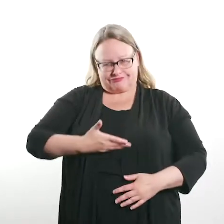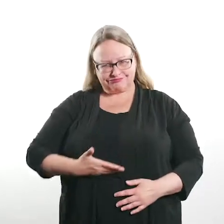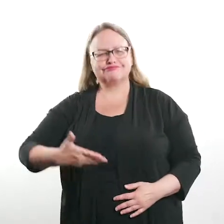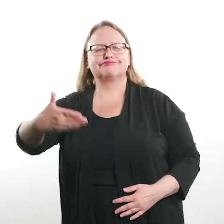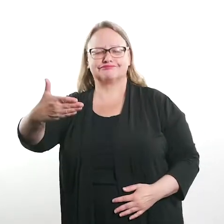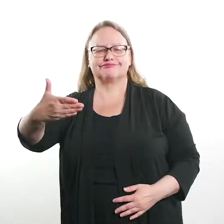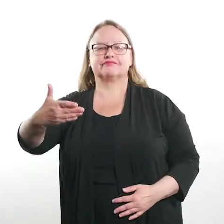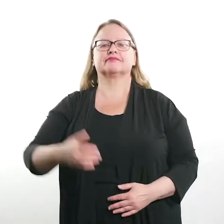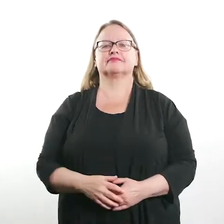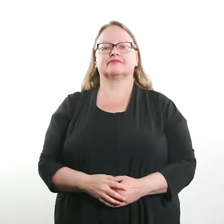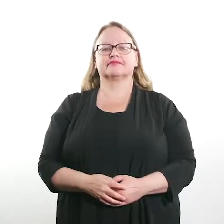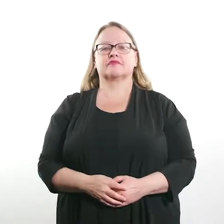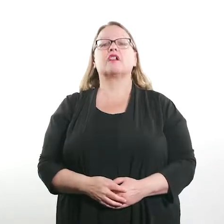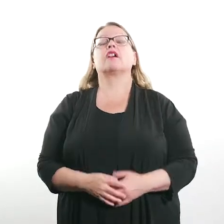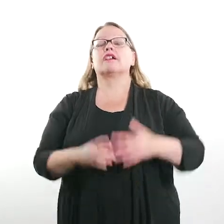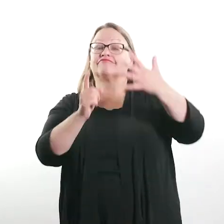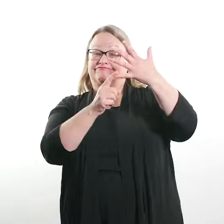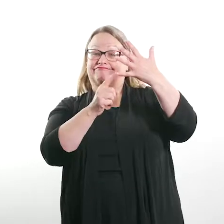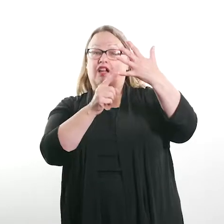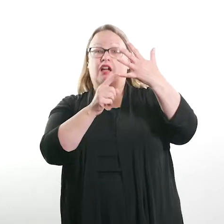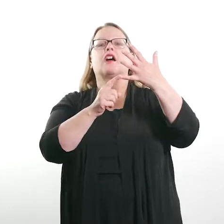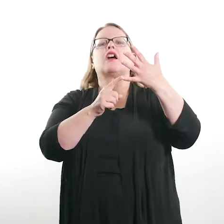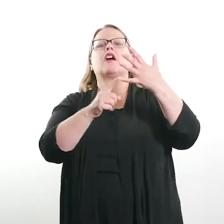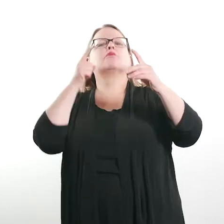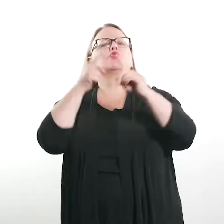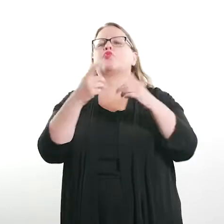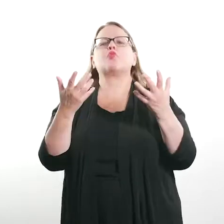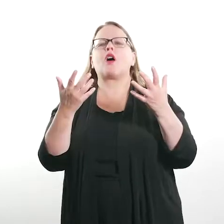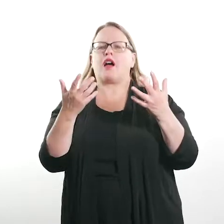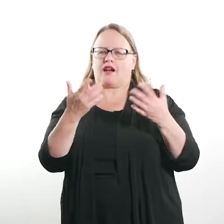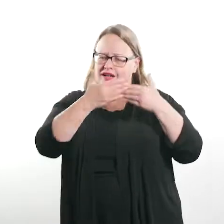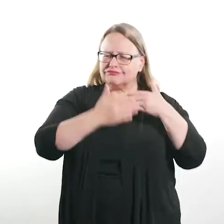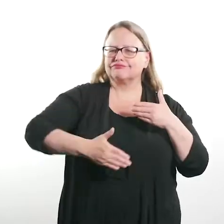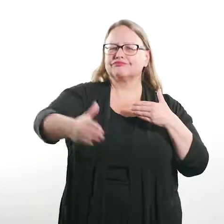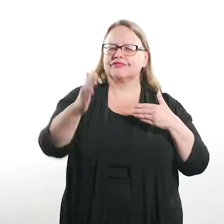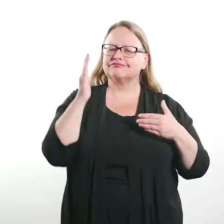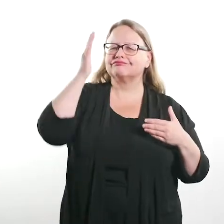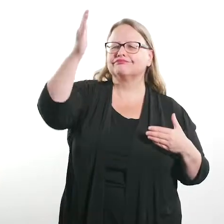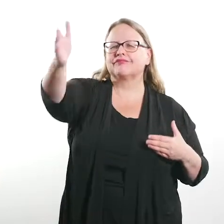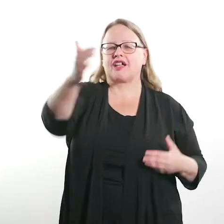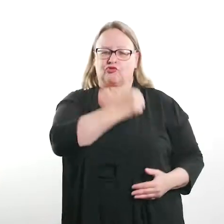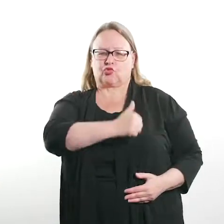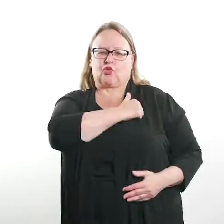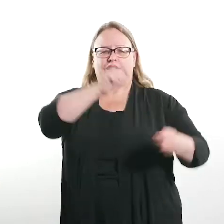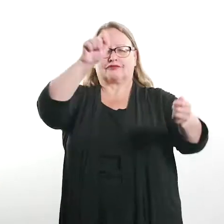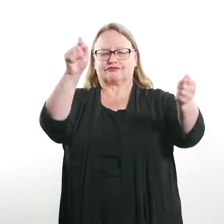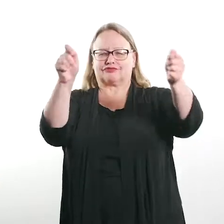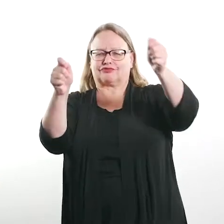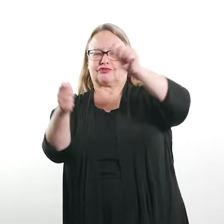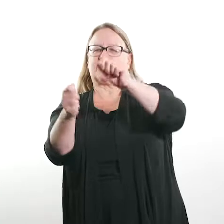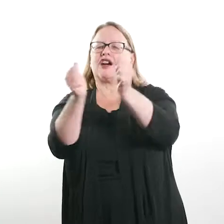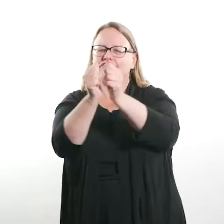se sentir apprécié et bien accueilli, est probablement celui auquel